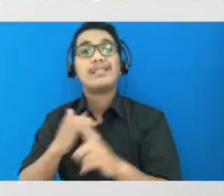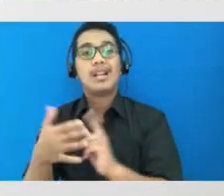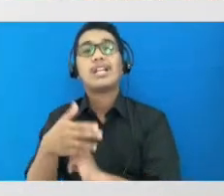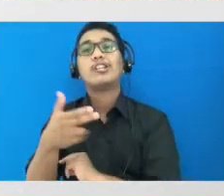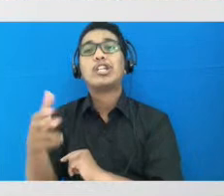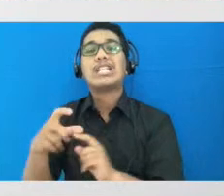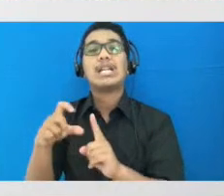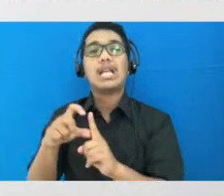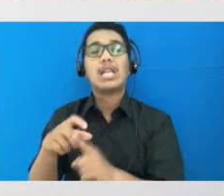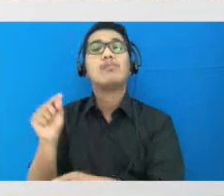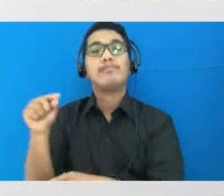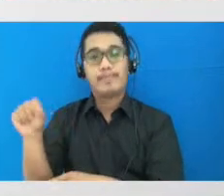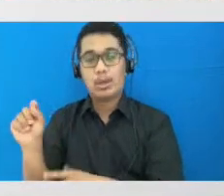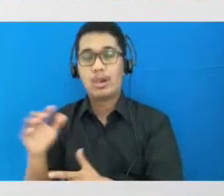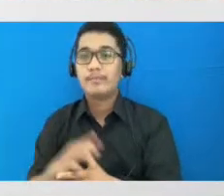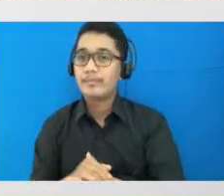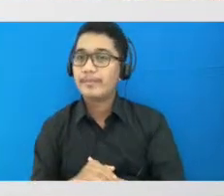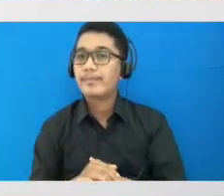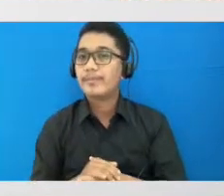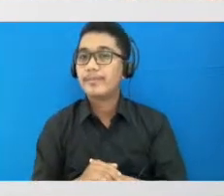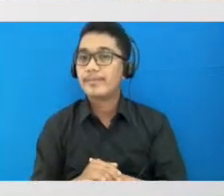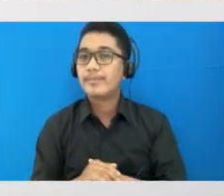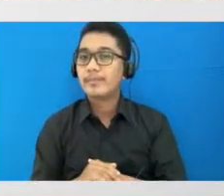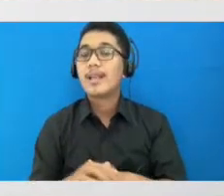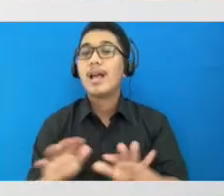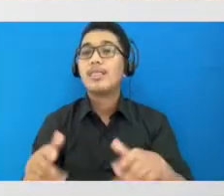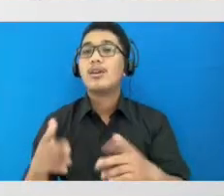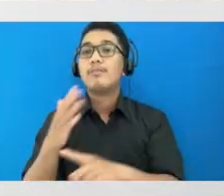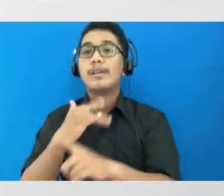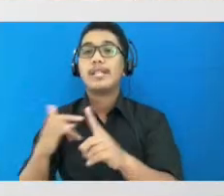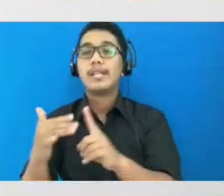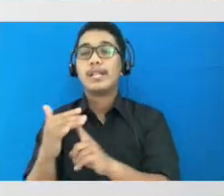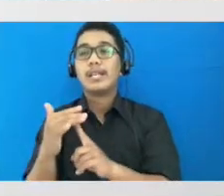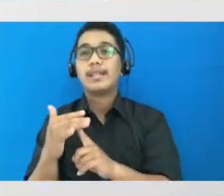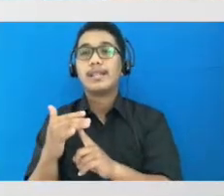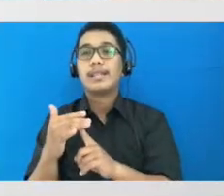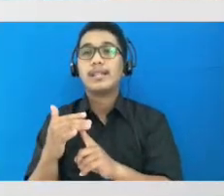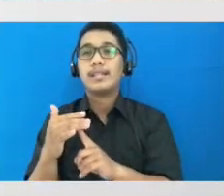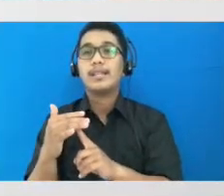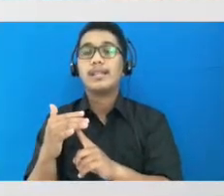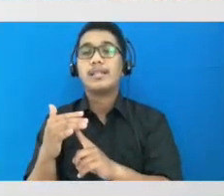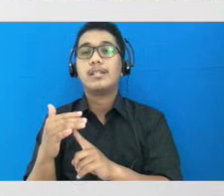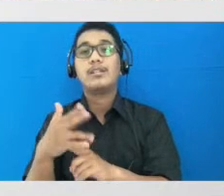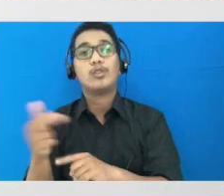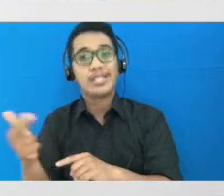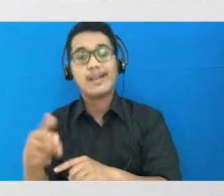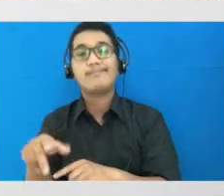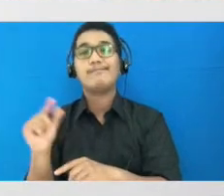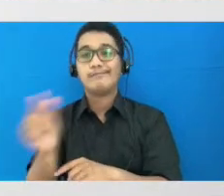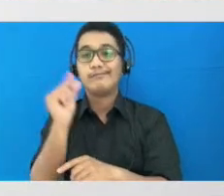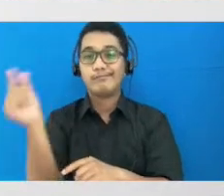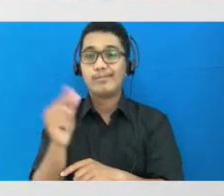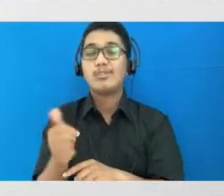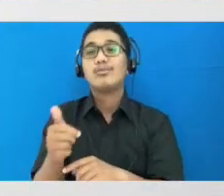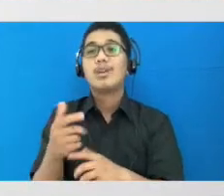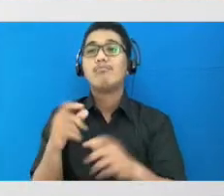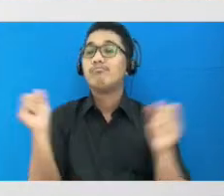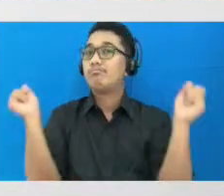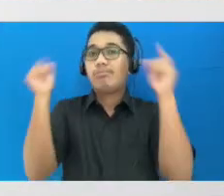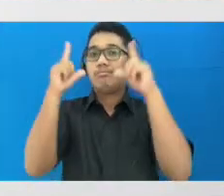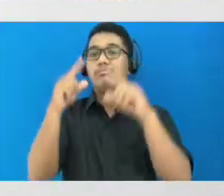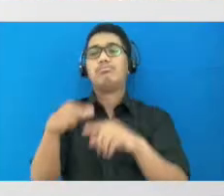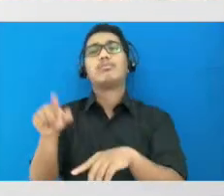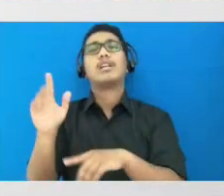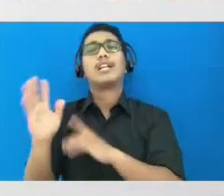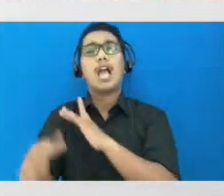atau peserta BPJS maupun masyarakat Indonesia secara umum bisa jadi lebih pasti, lebih aware kalau memang itu benar data